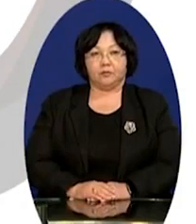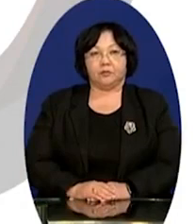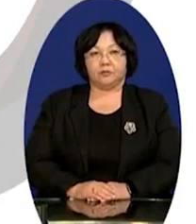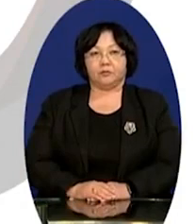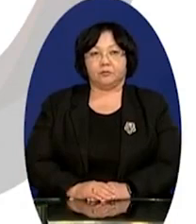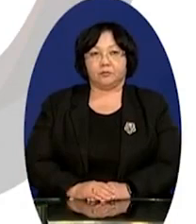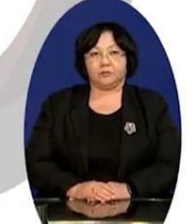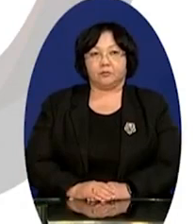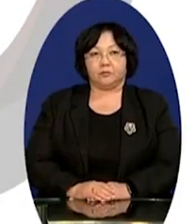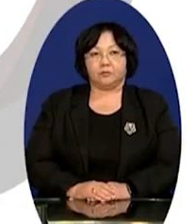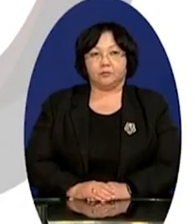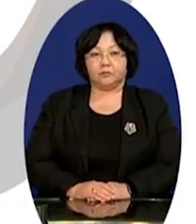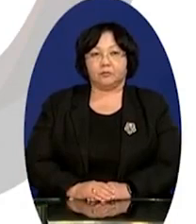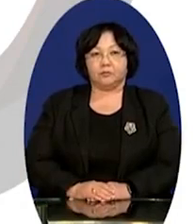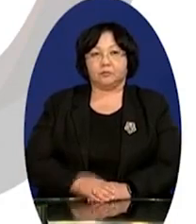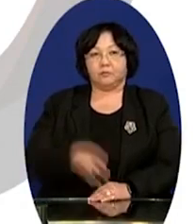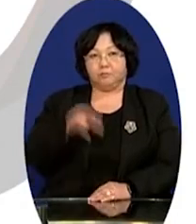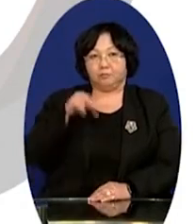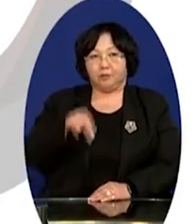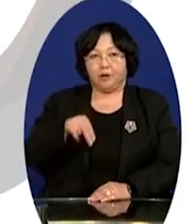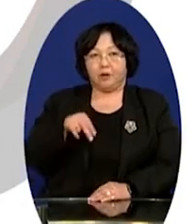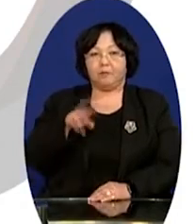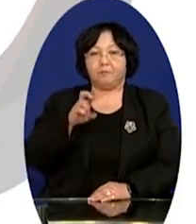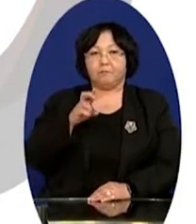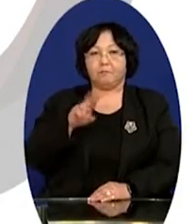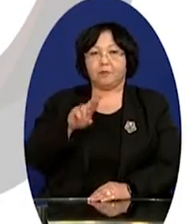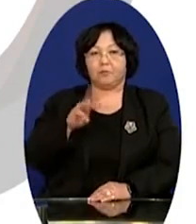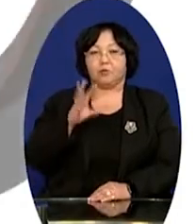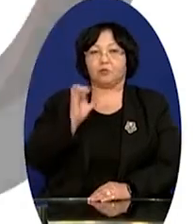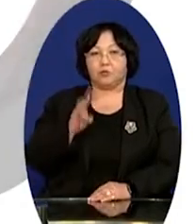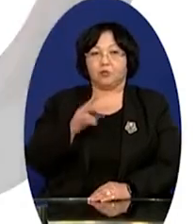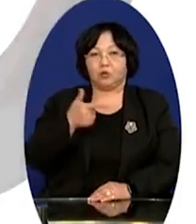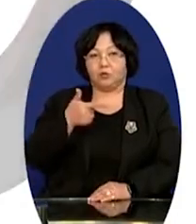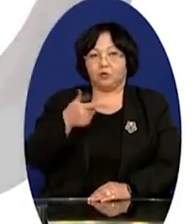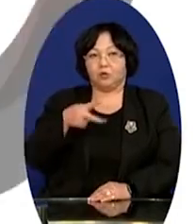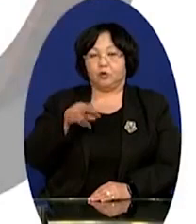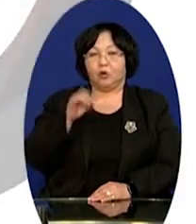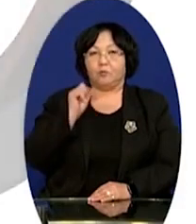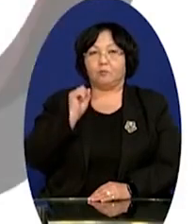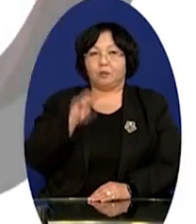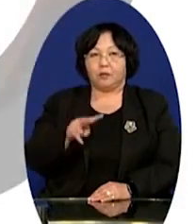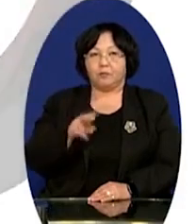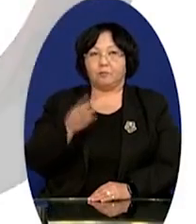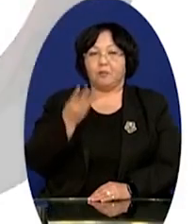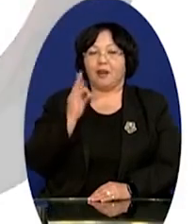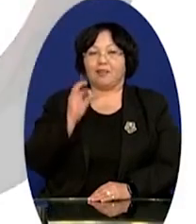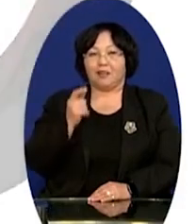За, бүрийн бямсрын нь Global Mining Service ХХК